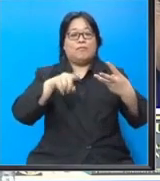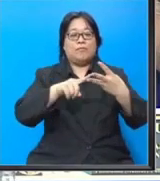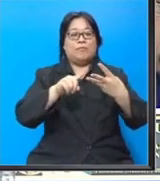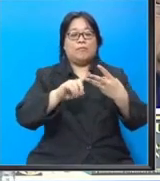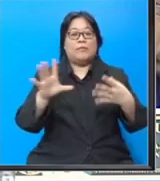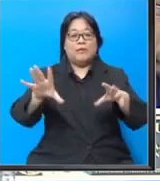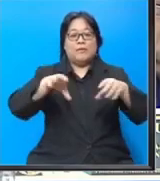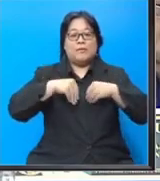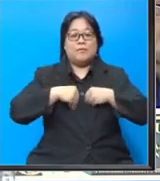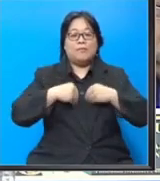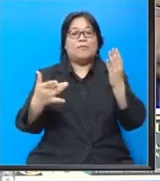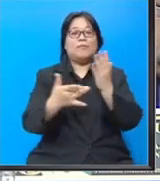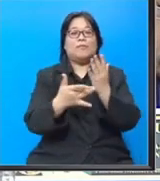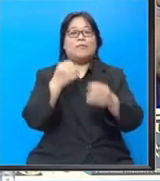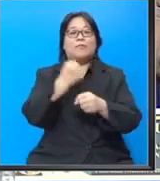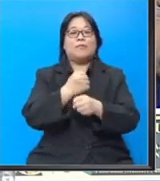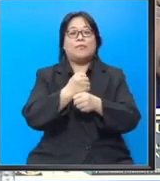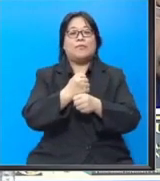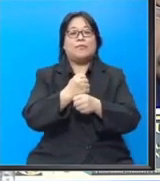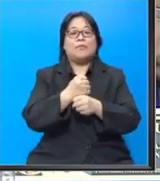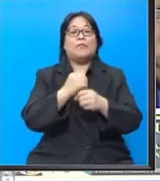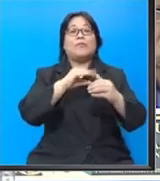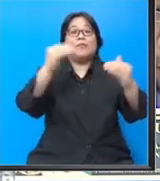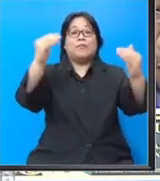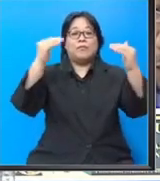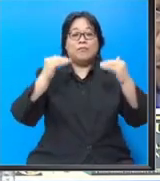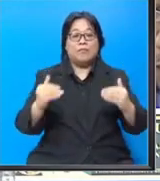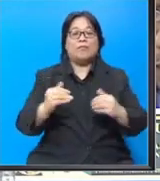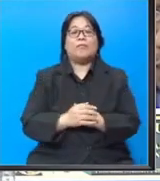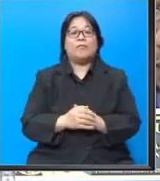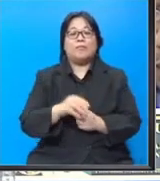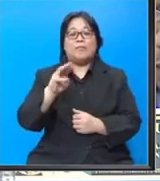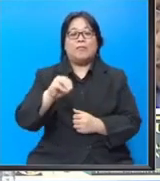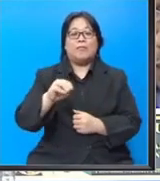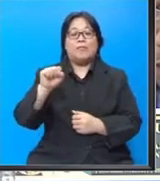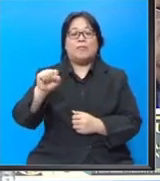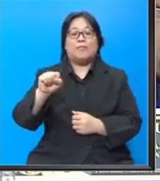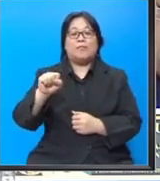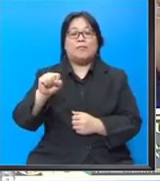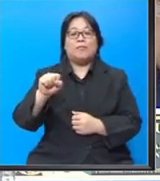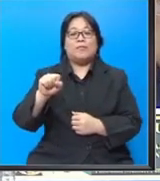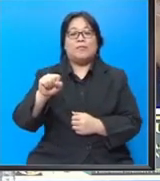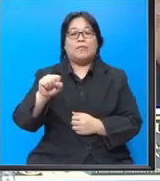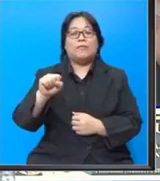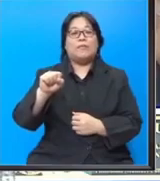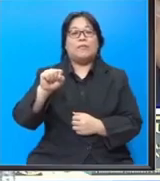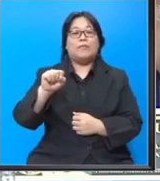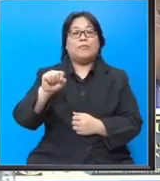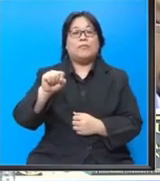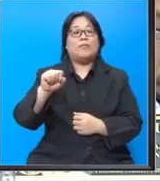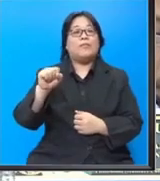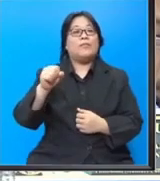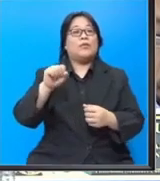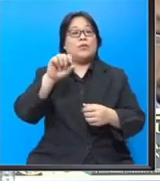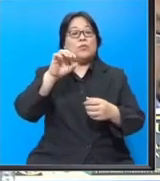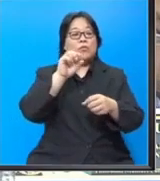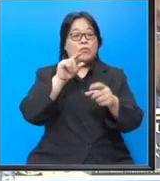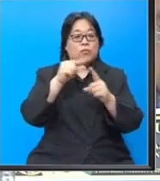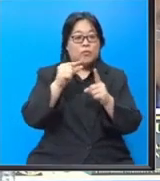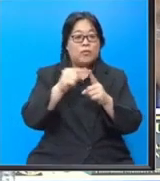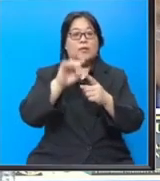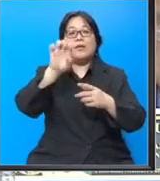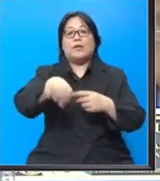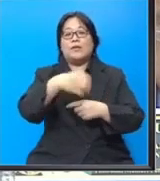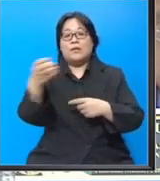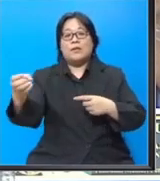digital world in digital economy begitu juga seterusnya yaitu termasuk ms-word PMS gue Excel and PowerPoint